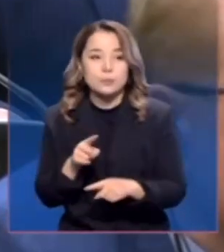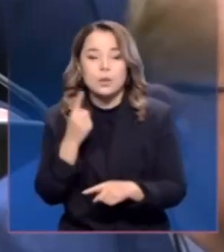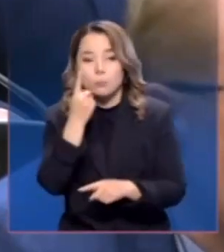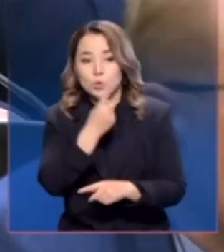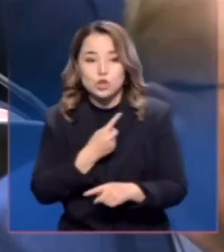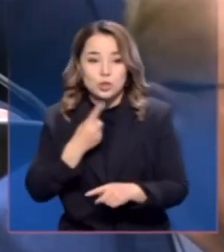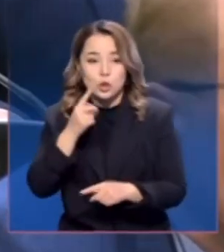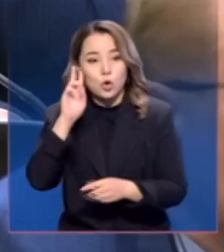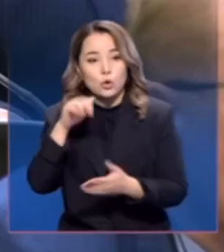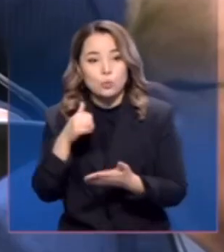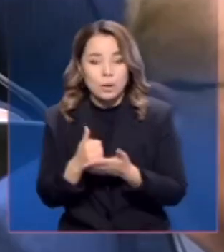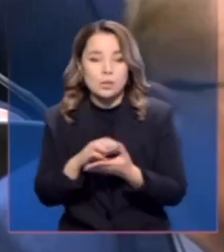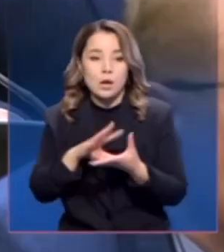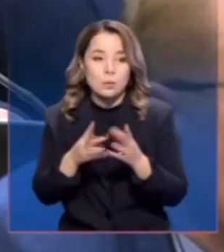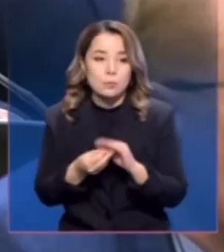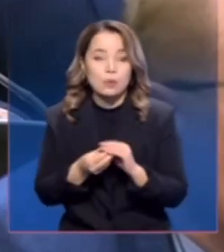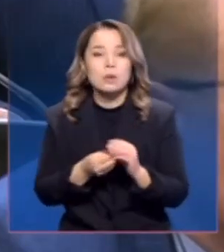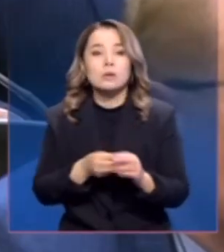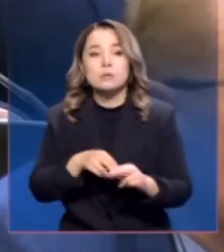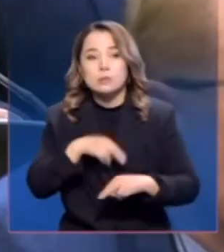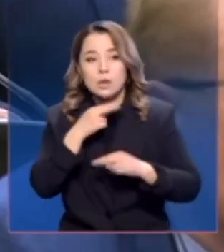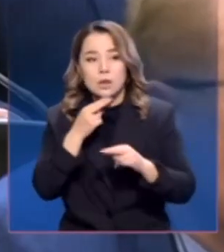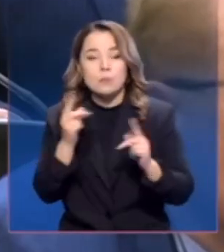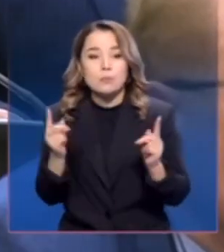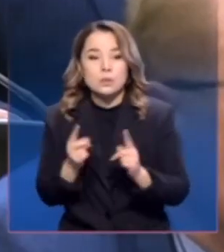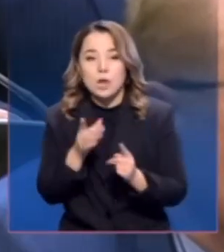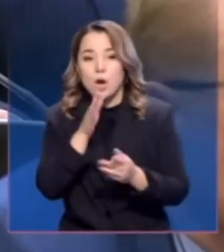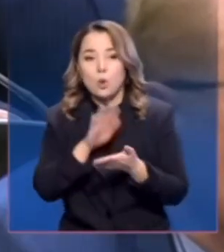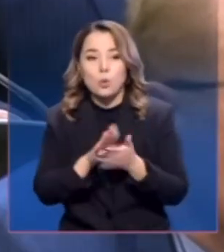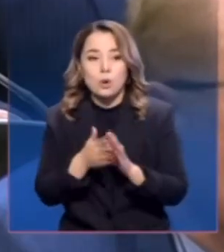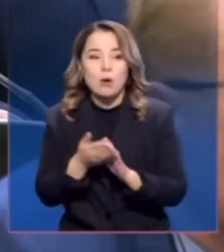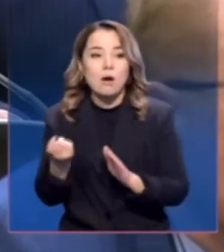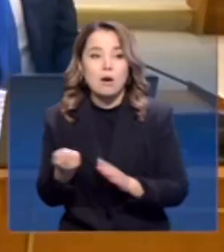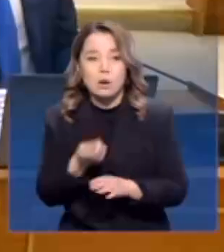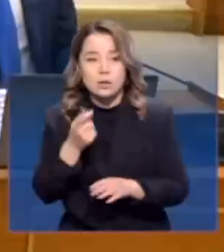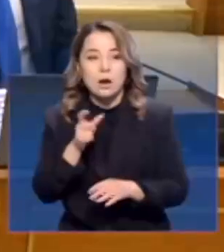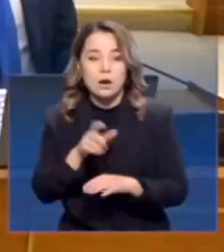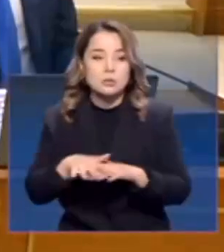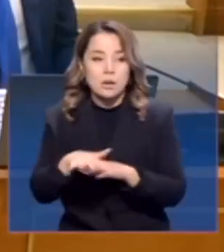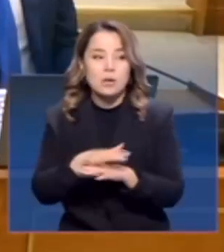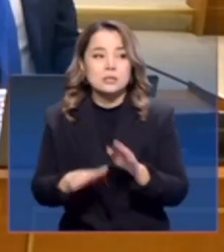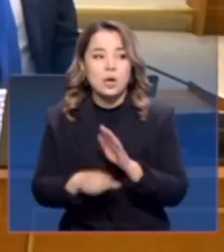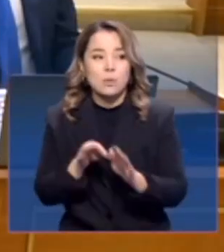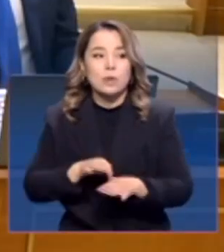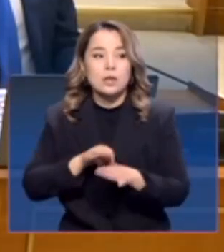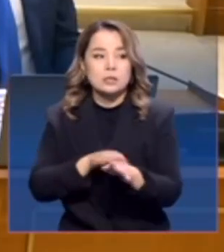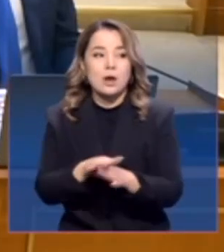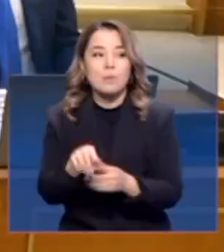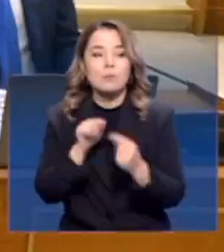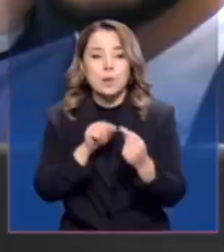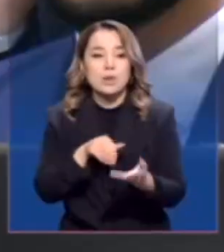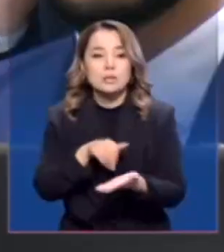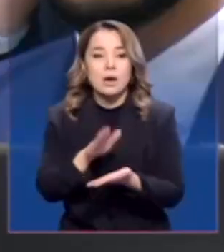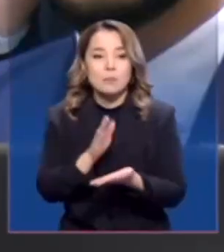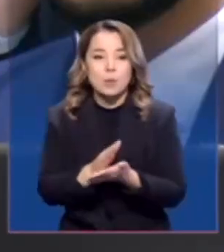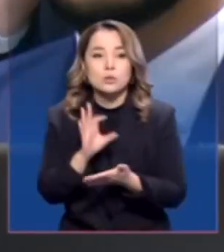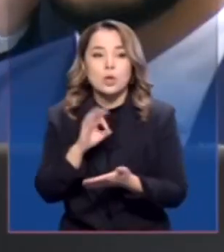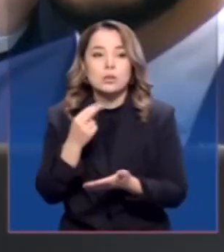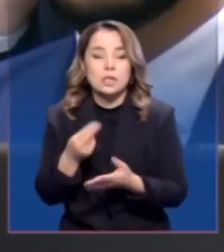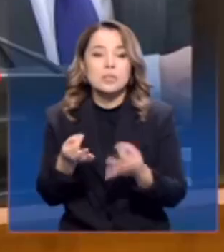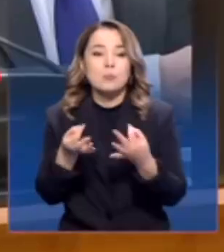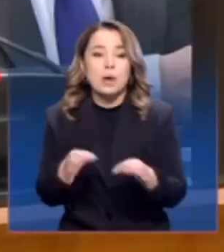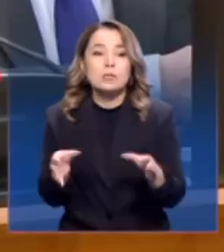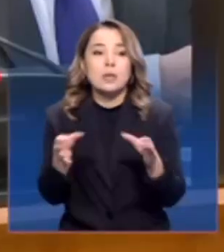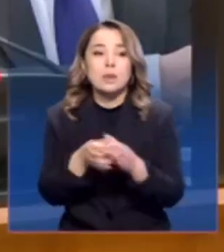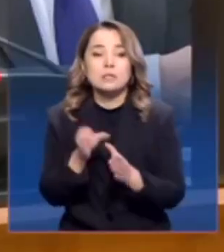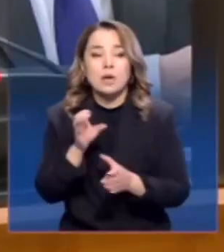жыл үкіметтің жұмысын объективті бағалау үшін тым қысқа уақыт. Қазақстан Халық партиясы дауыс беруден бас тартсақ, жалпы ұлттық социал-демократиялық